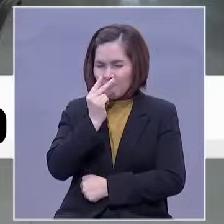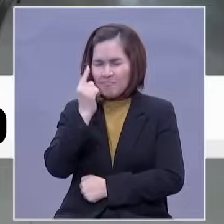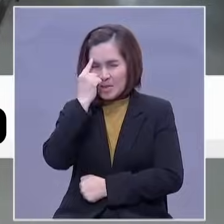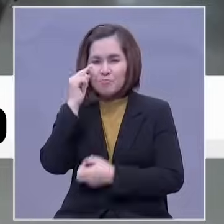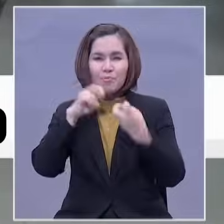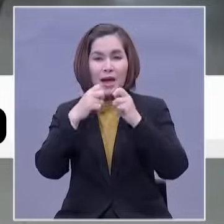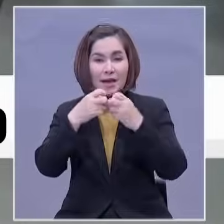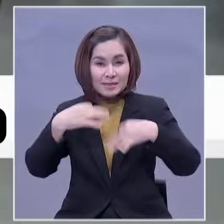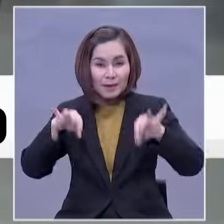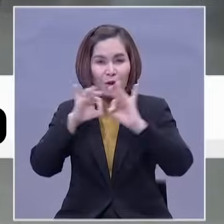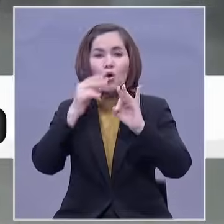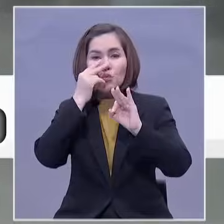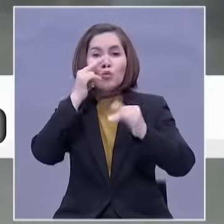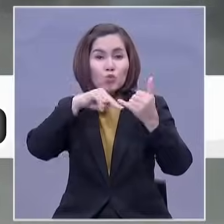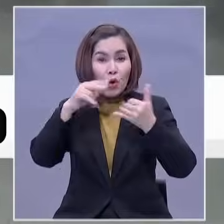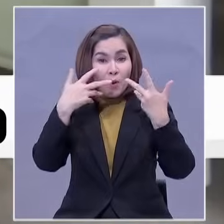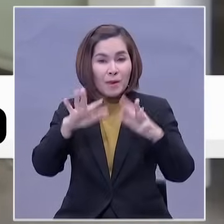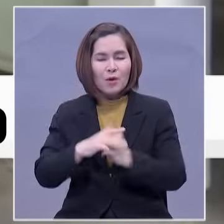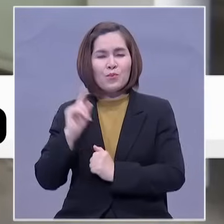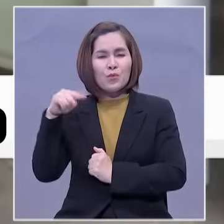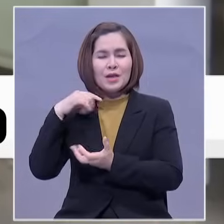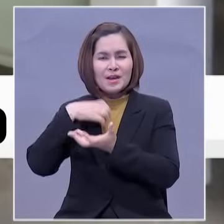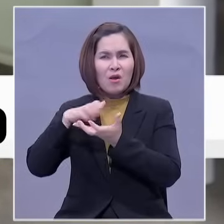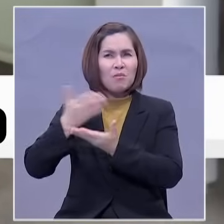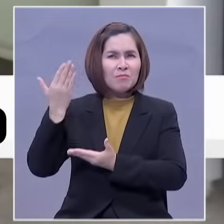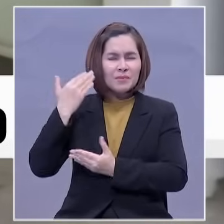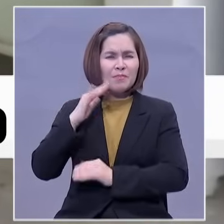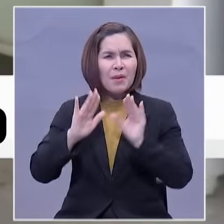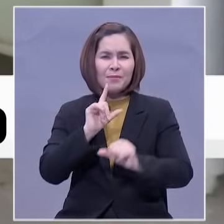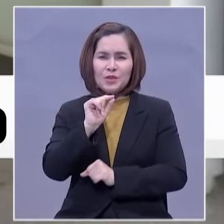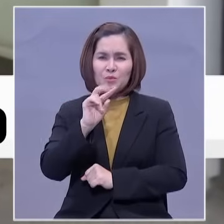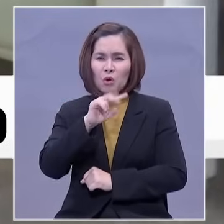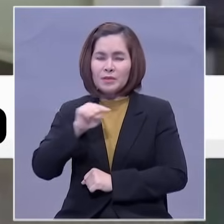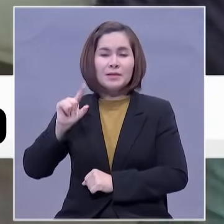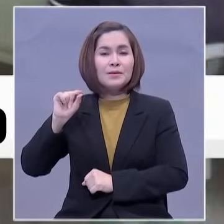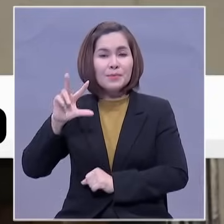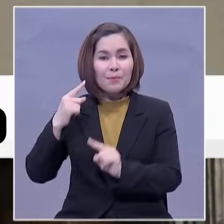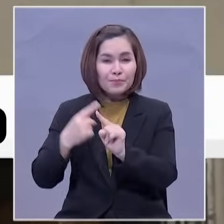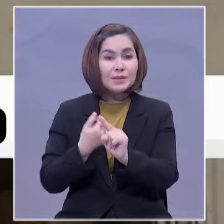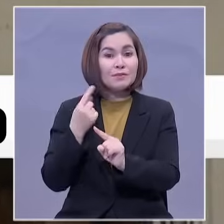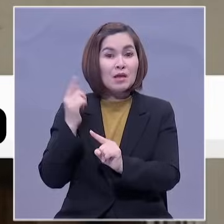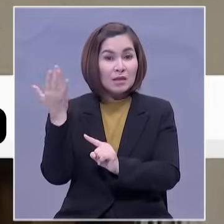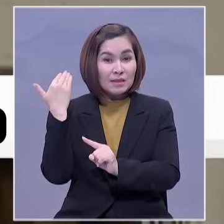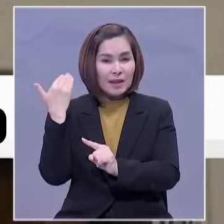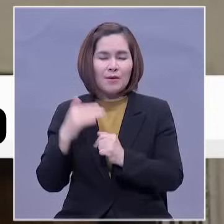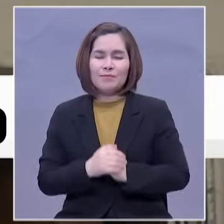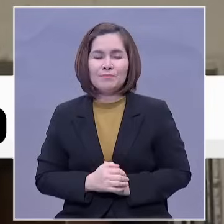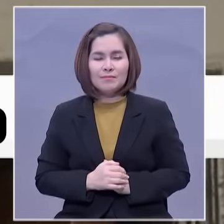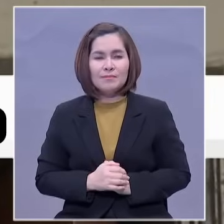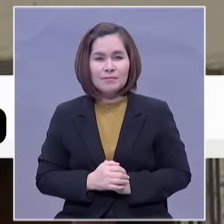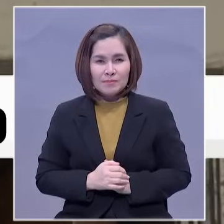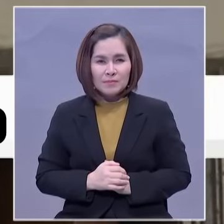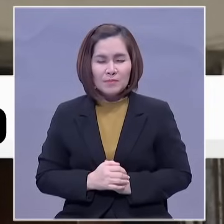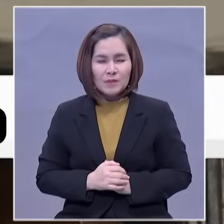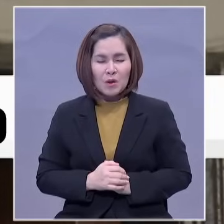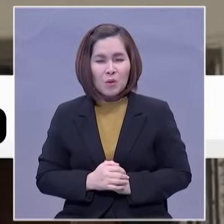ว่าผู้เสียหายเนี่ยแจ้งว่าถูกจับเมื่อประมาณวันที่222พฤศจิกายนที่ผ่านมามีการดำเนินคดี